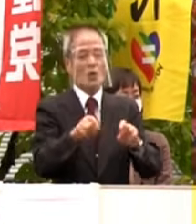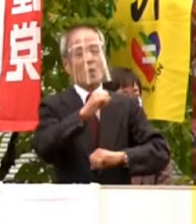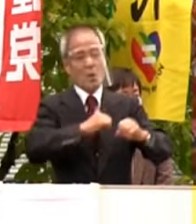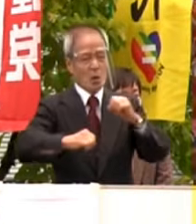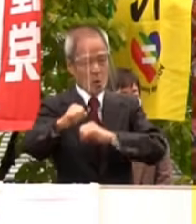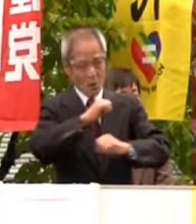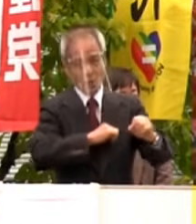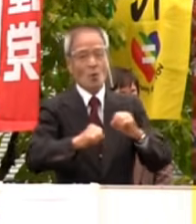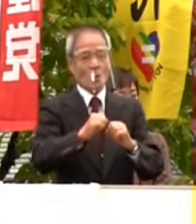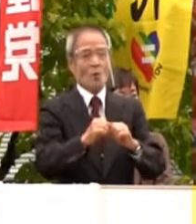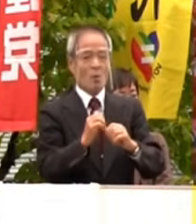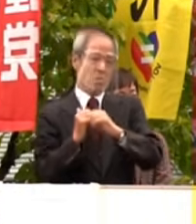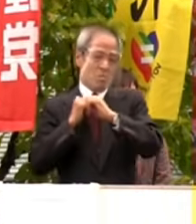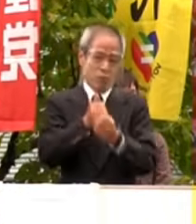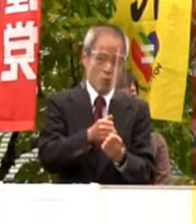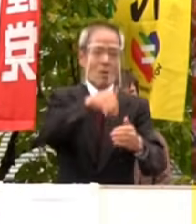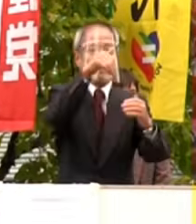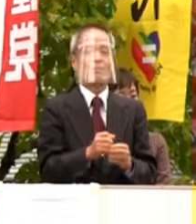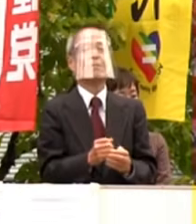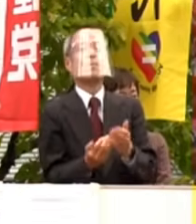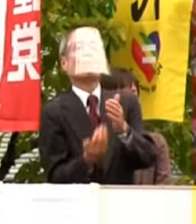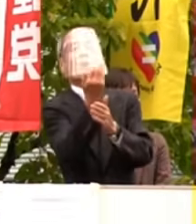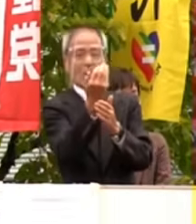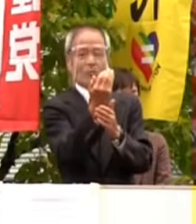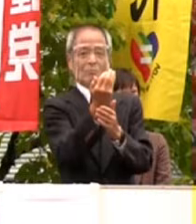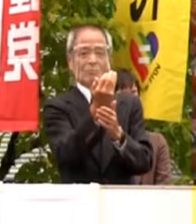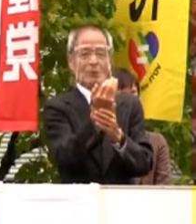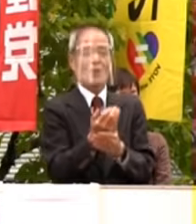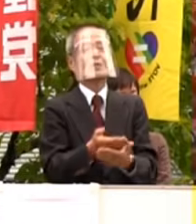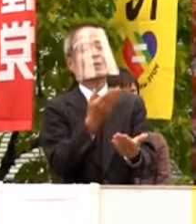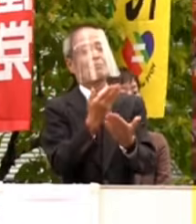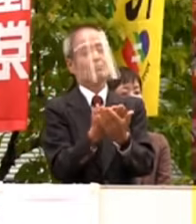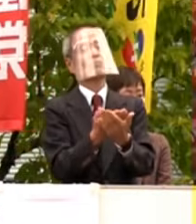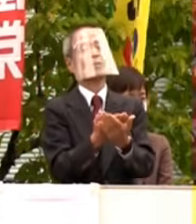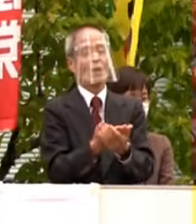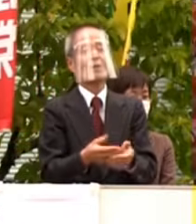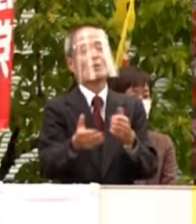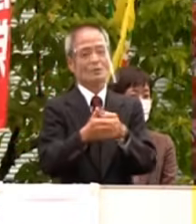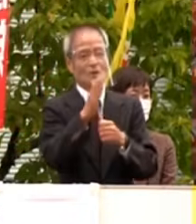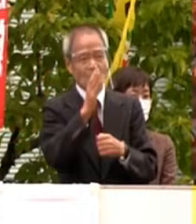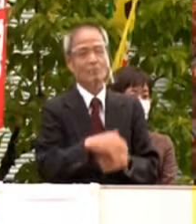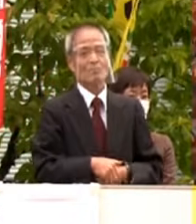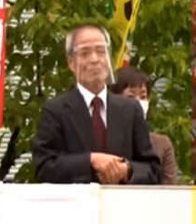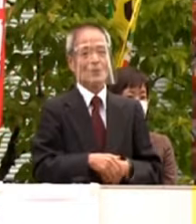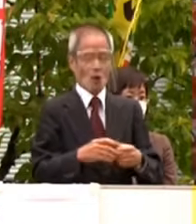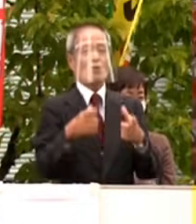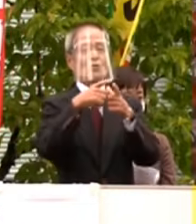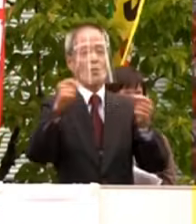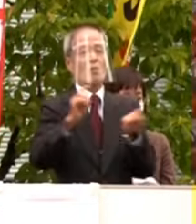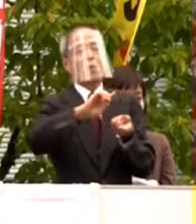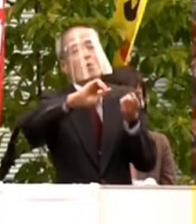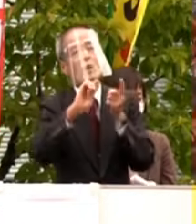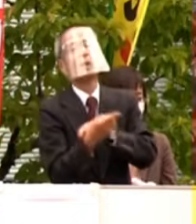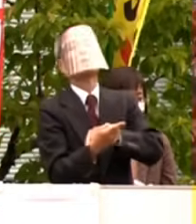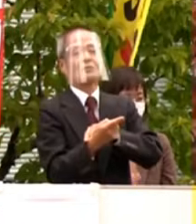の勝利でみんなが安心して希望持って暮らせる日本に変えていこうじゃありません